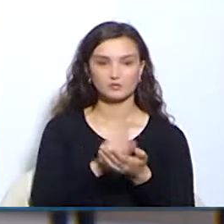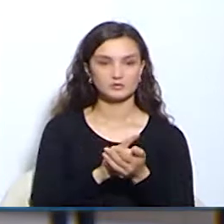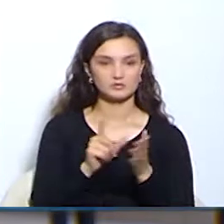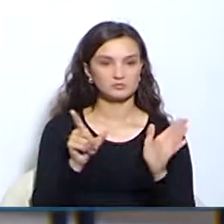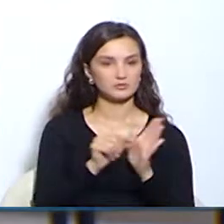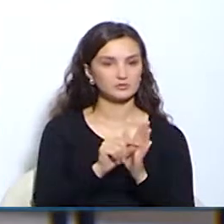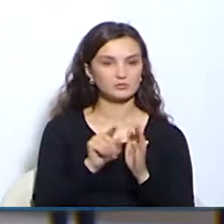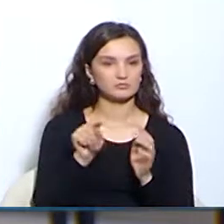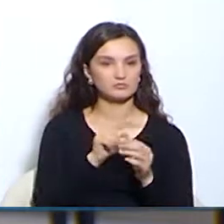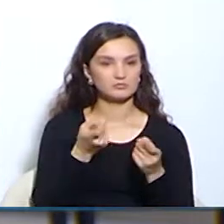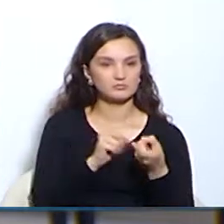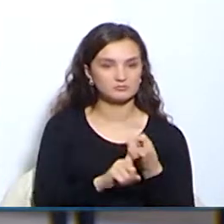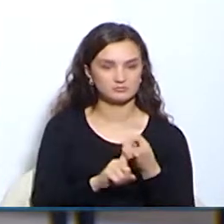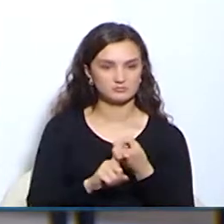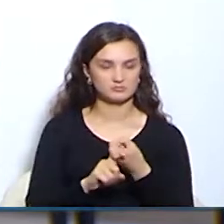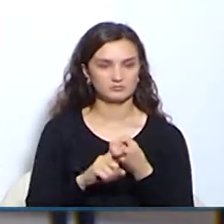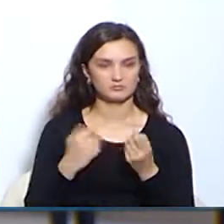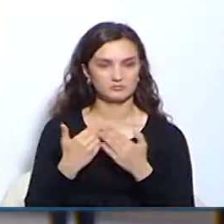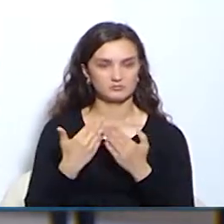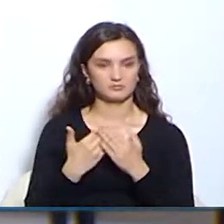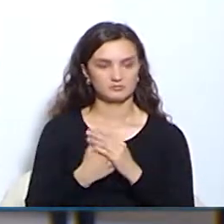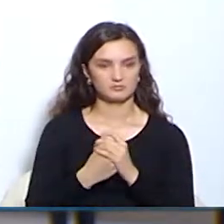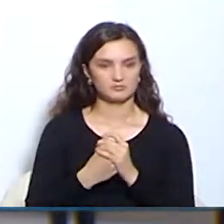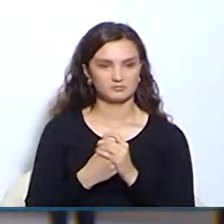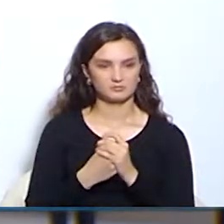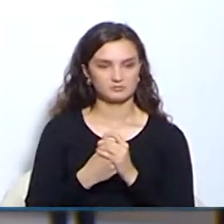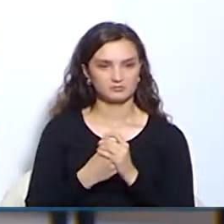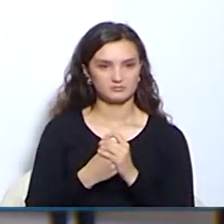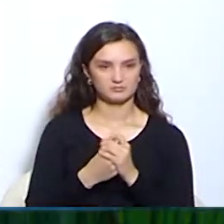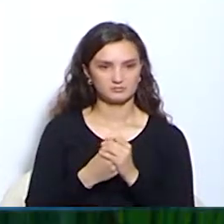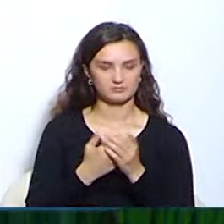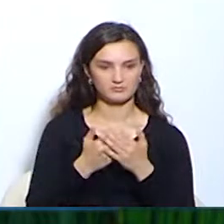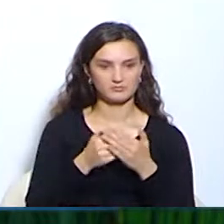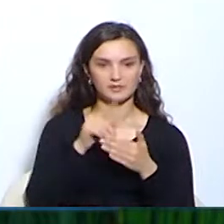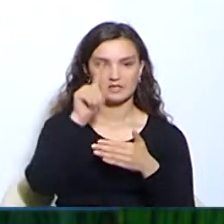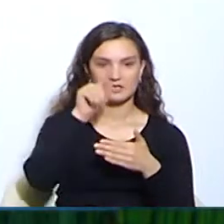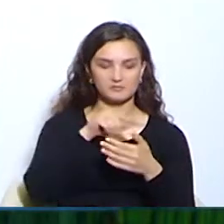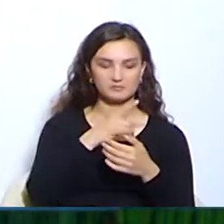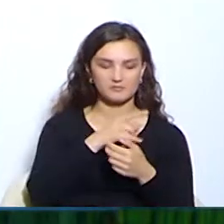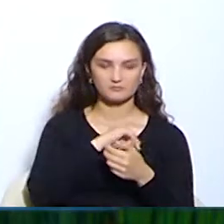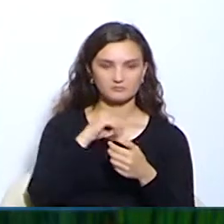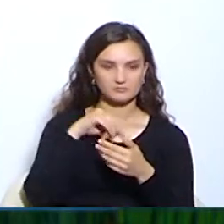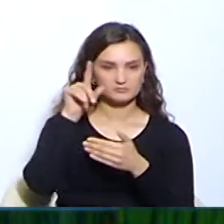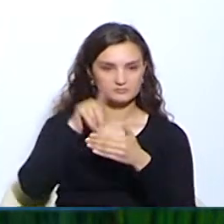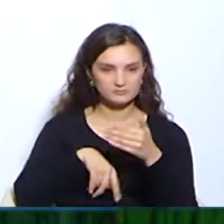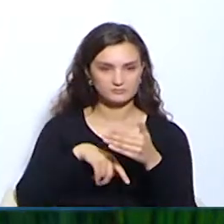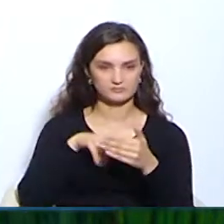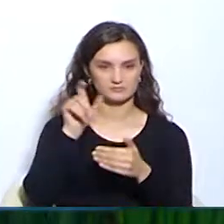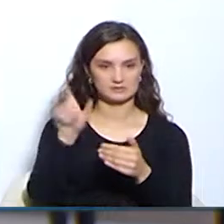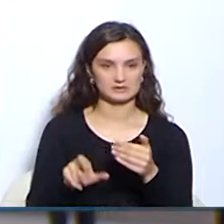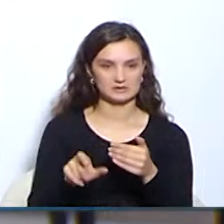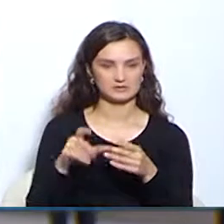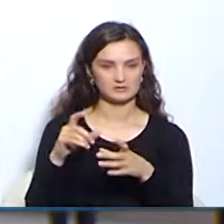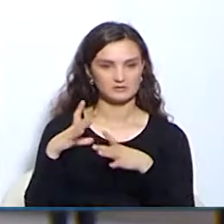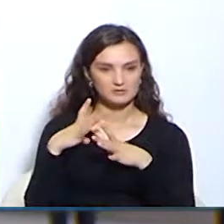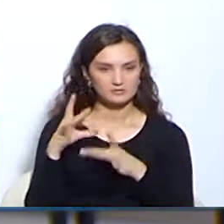ამ კავშირს ერთვის როგორც წესი ესეთი სანდოობის და უსაფრთხოების განცდა, დაცულობის განცდა, იცით?